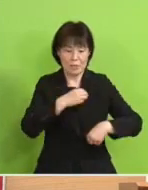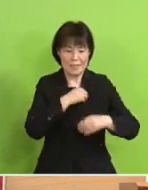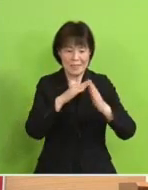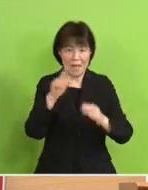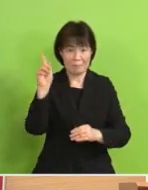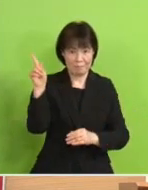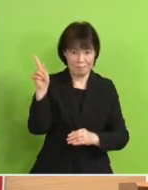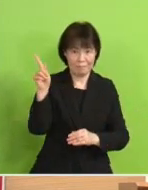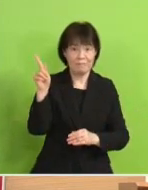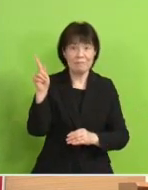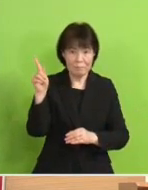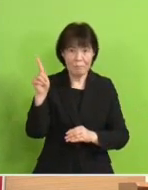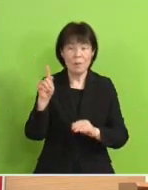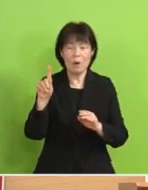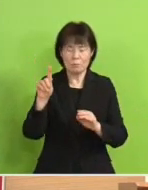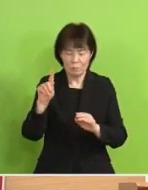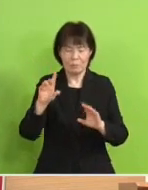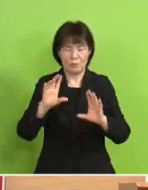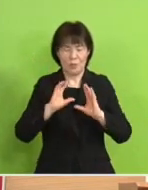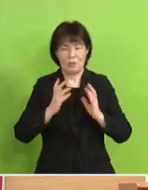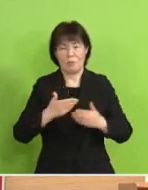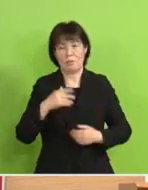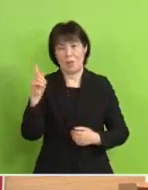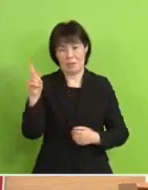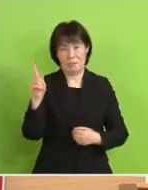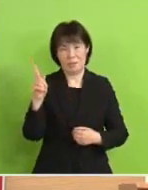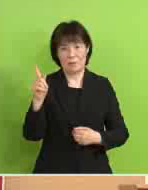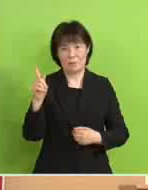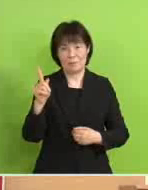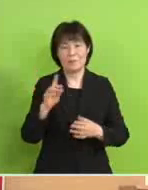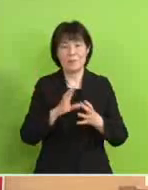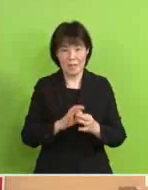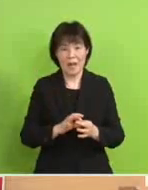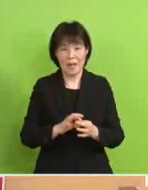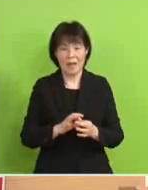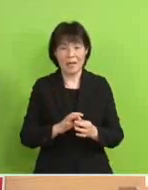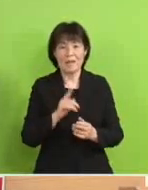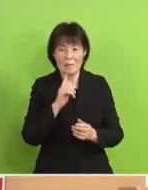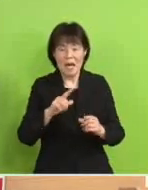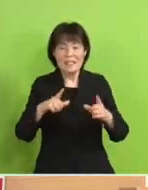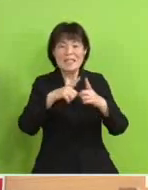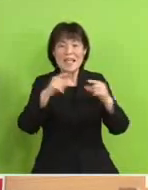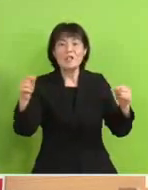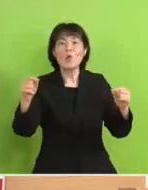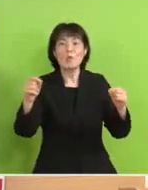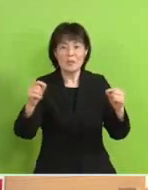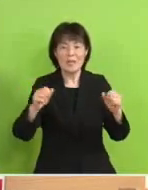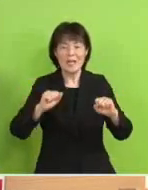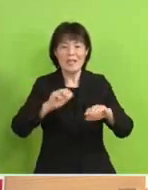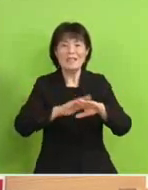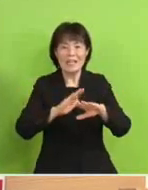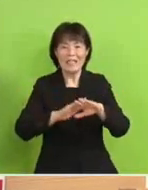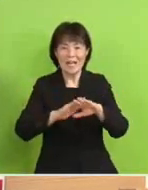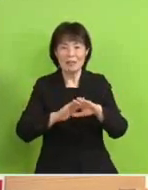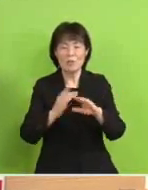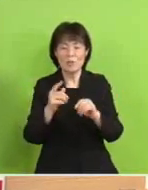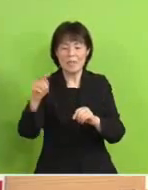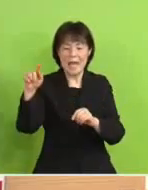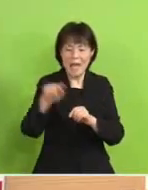ですね、よく受け止めていただきまして、多分ボリューム下げたのは全国で初めてだと思います